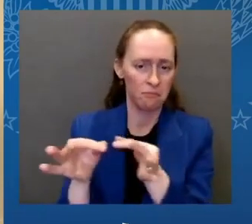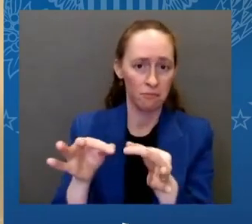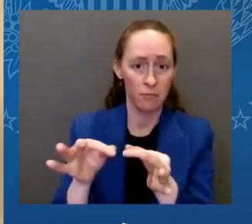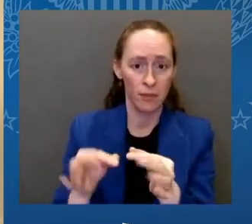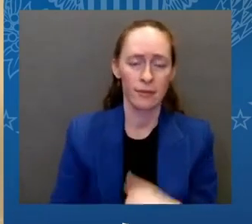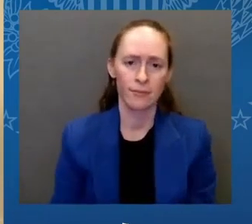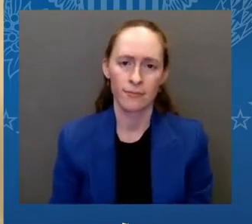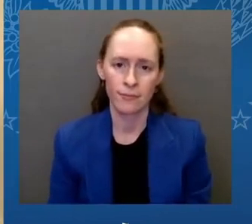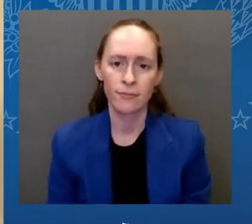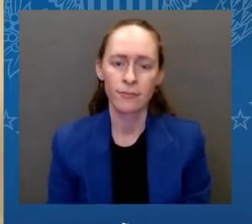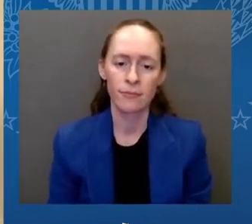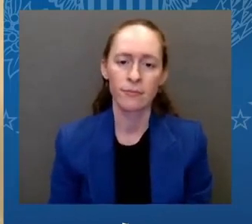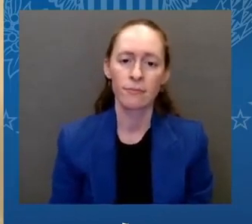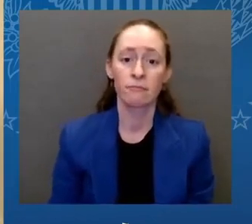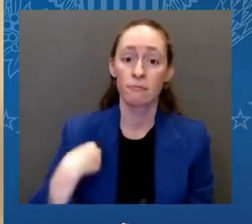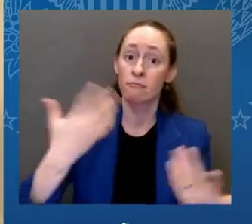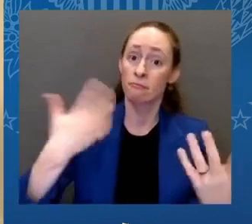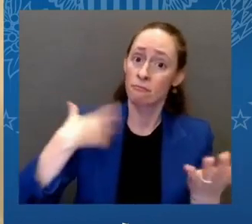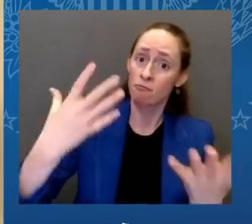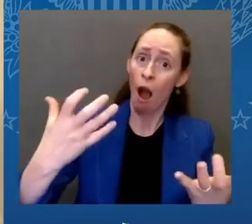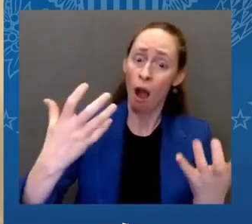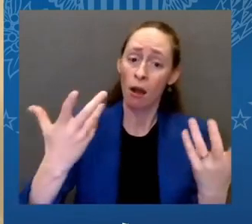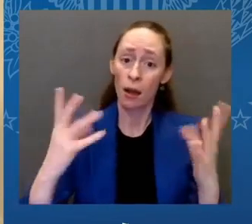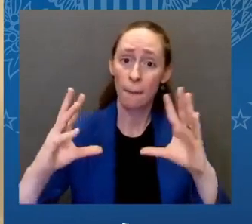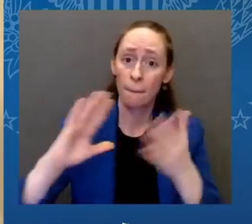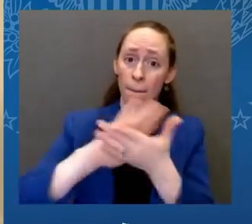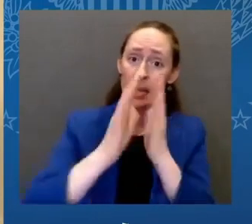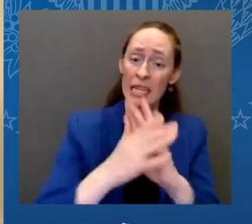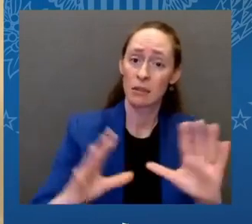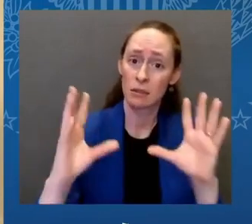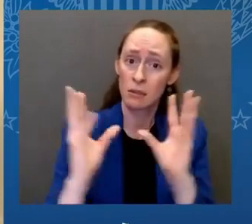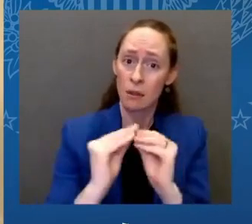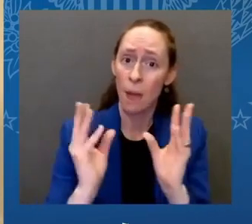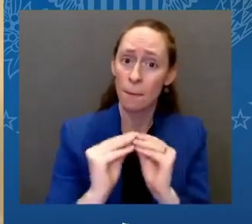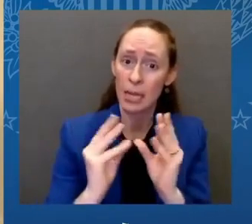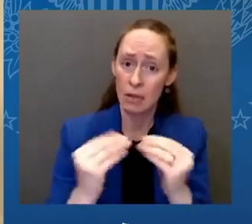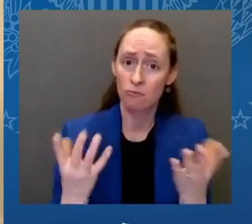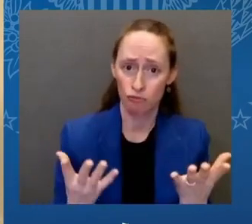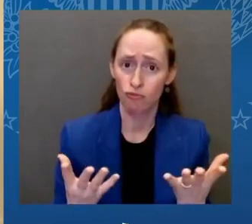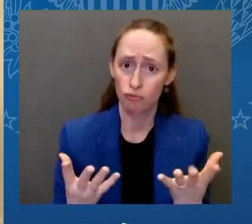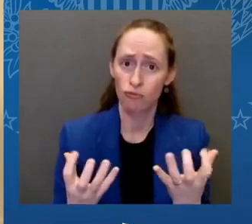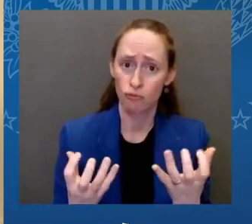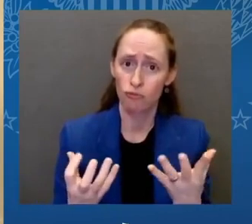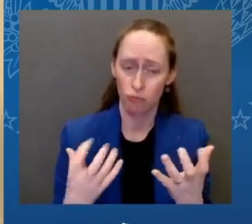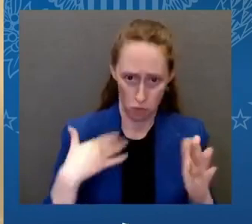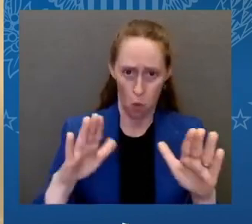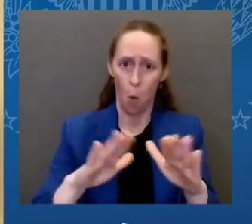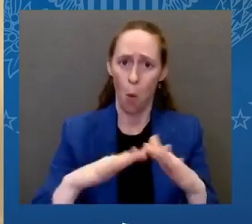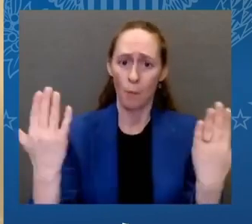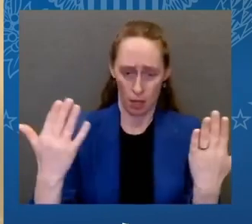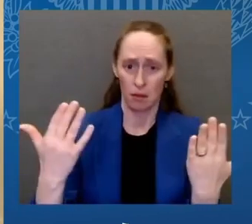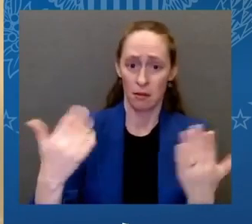і відчувають так само, як і ми, наскільки важливо зберігати ініціативу і шукати, як